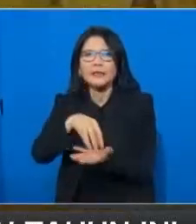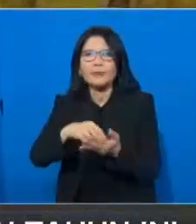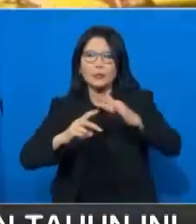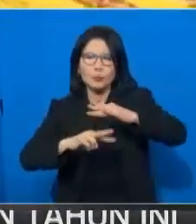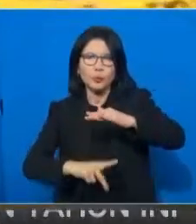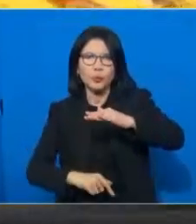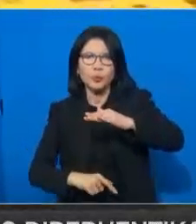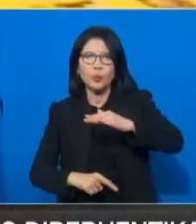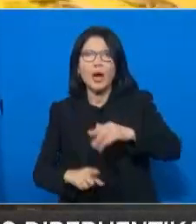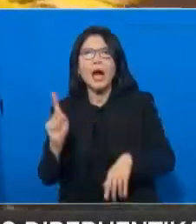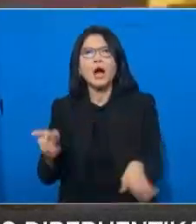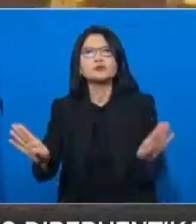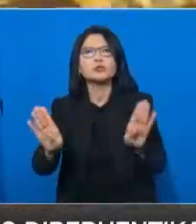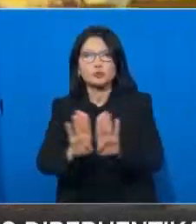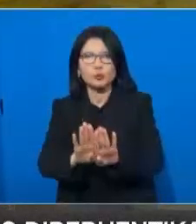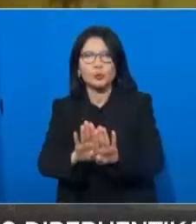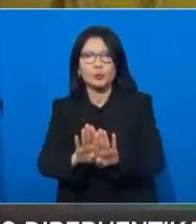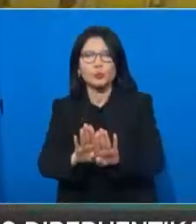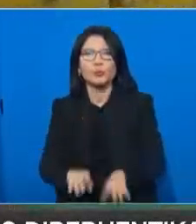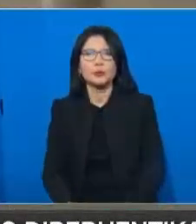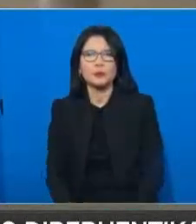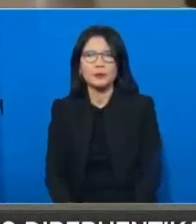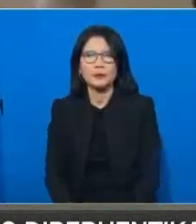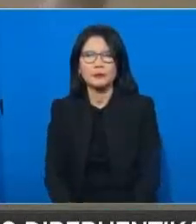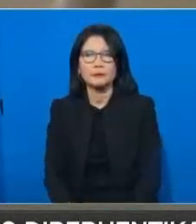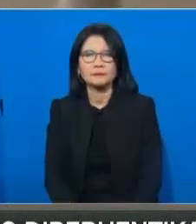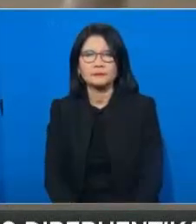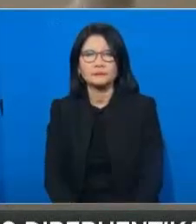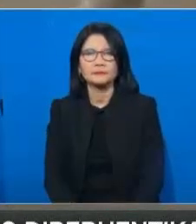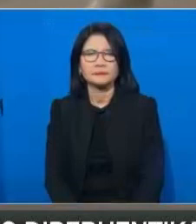belum beroperasi dan dipasangi garis batas polisi.